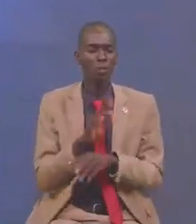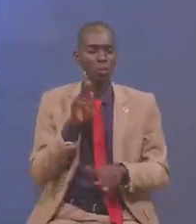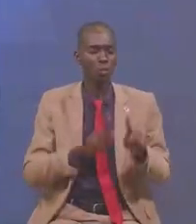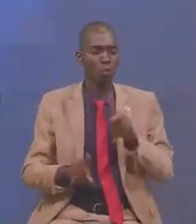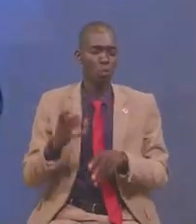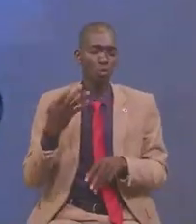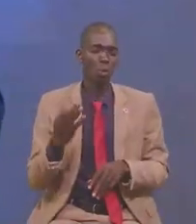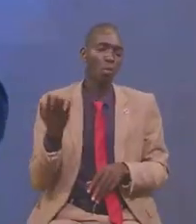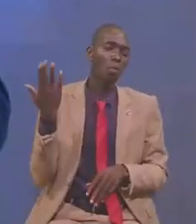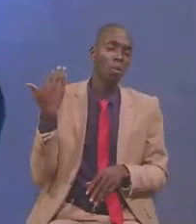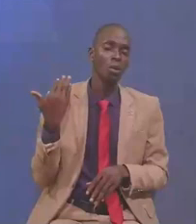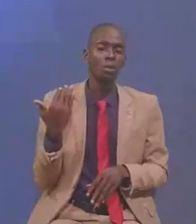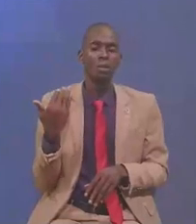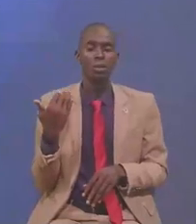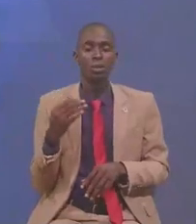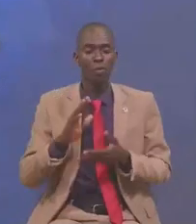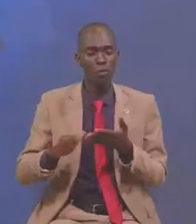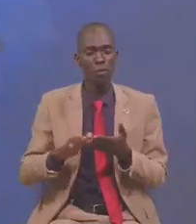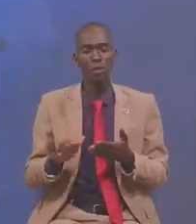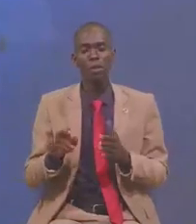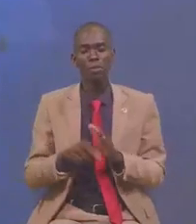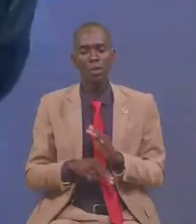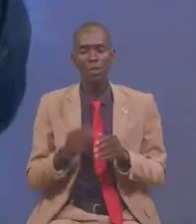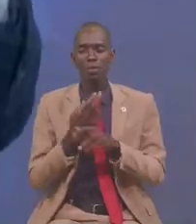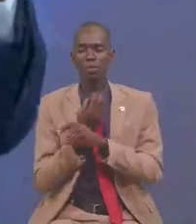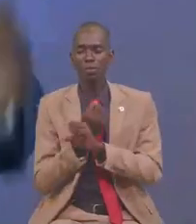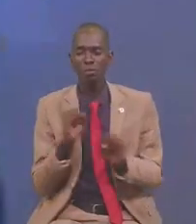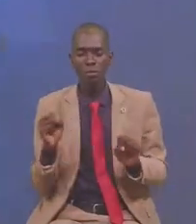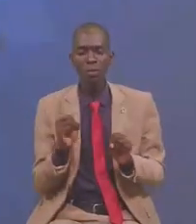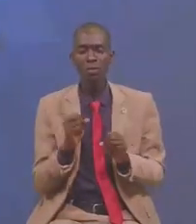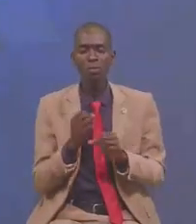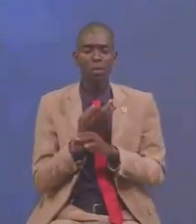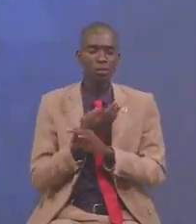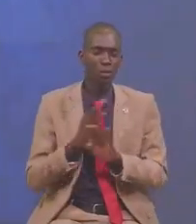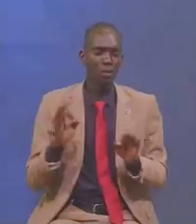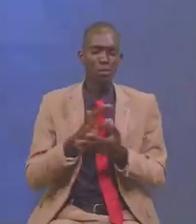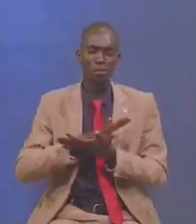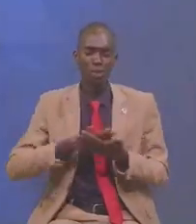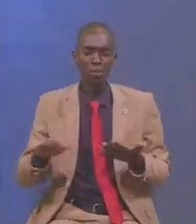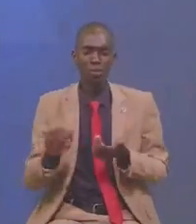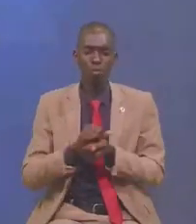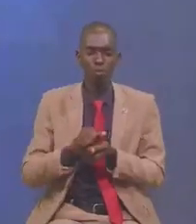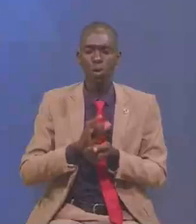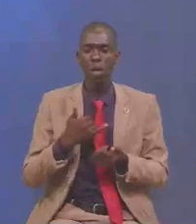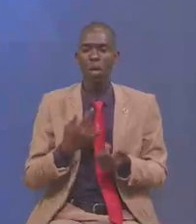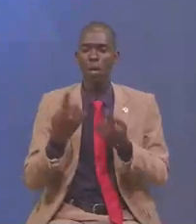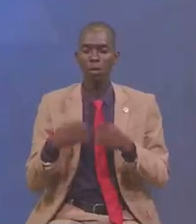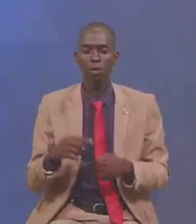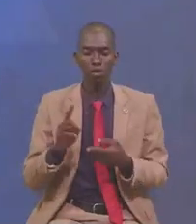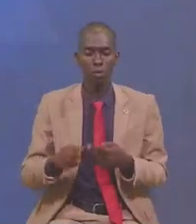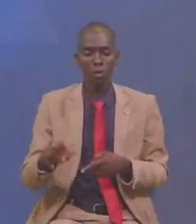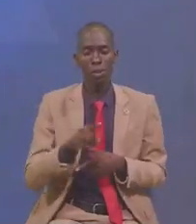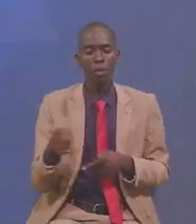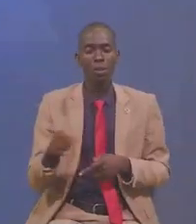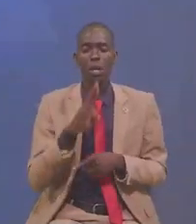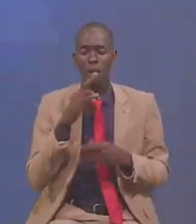sale, pécheresse qu'ils étaient dans le passé. Mais il y a le pardon, la purification, le salut est maintenant, tout est maintenant